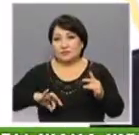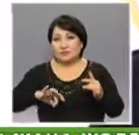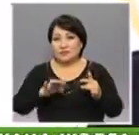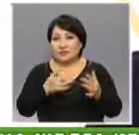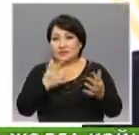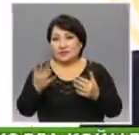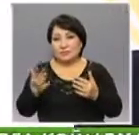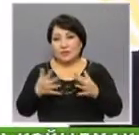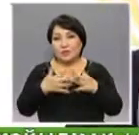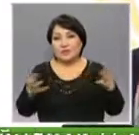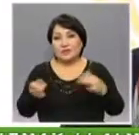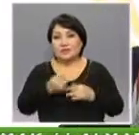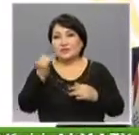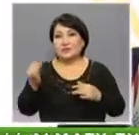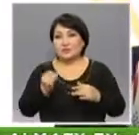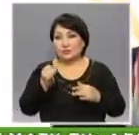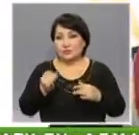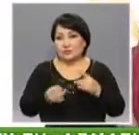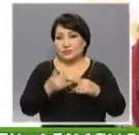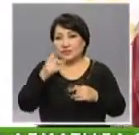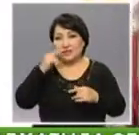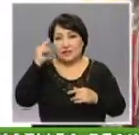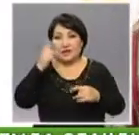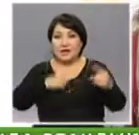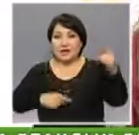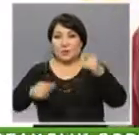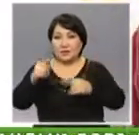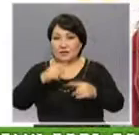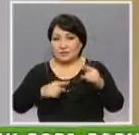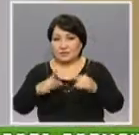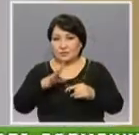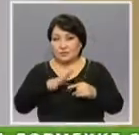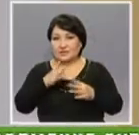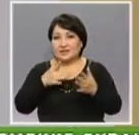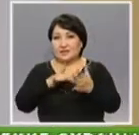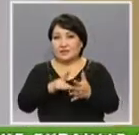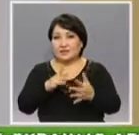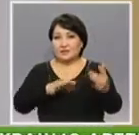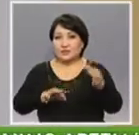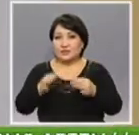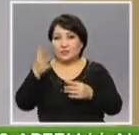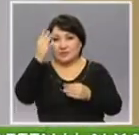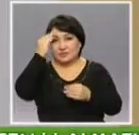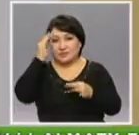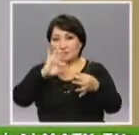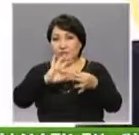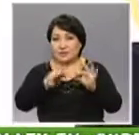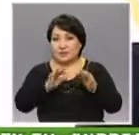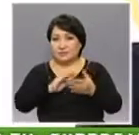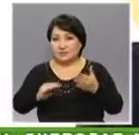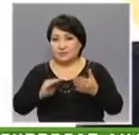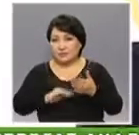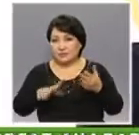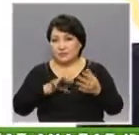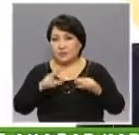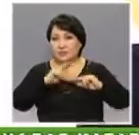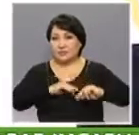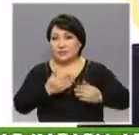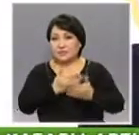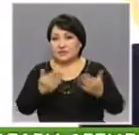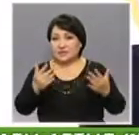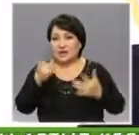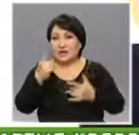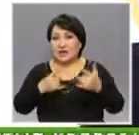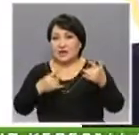тарапынан үлкен қызығушылық тудырды. Қытайға қайта оралған соң саяхат туралы пікірімді толықтырып жазатын боламын. Бұл еңбегіміз біздің